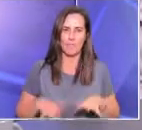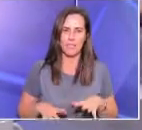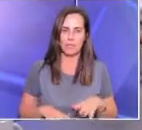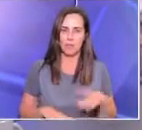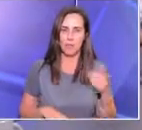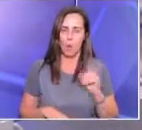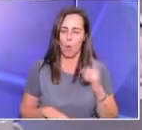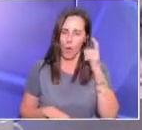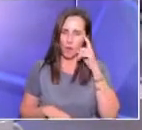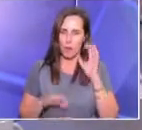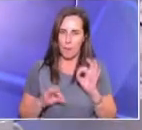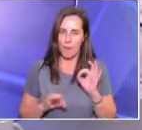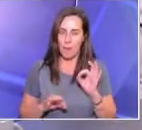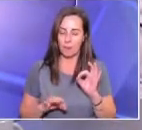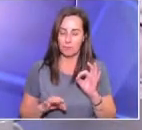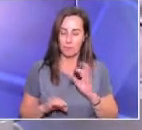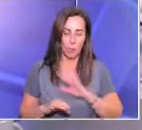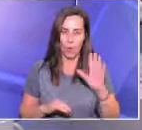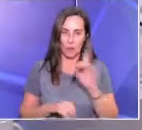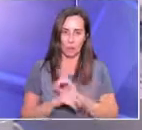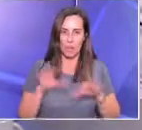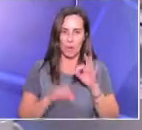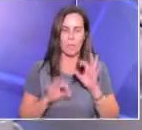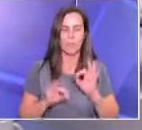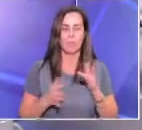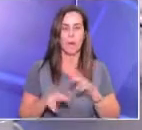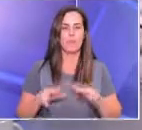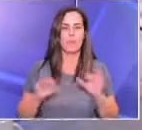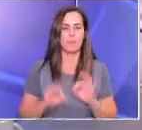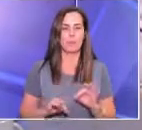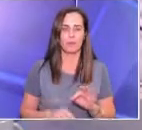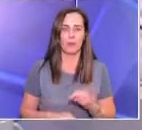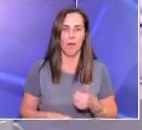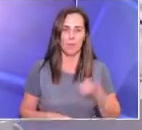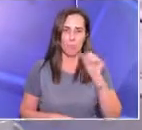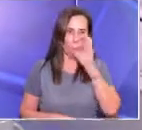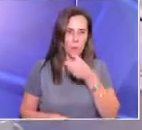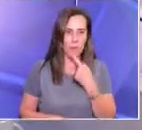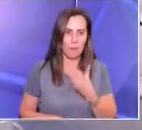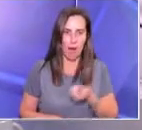הוא לא העריך נכון, לדעתי, לכל אורך הדרך, בדיוק איפה המצב עומד. אבל הוא אמר אתמול,